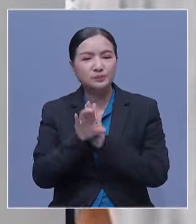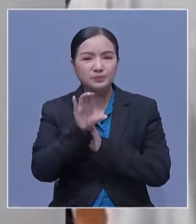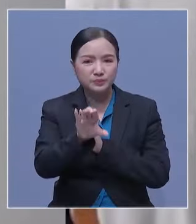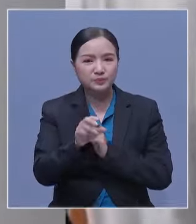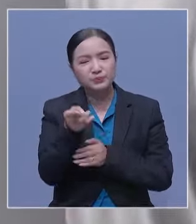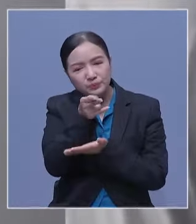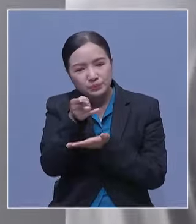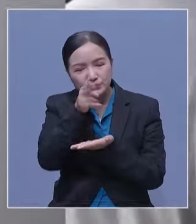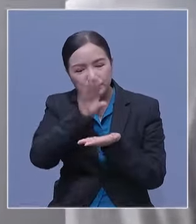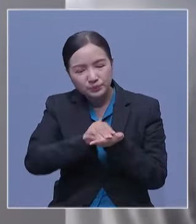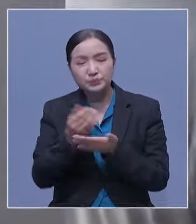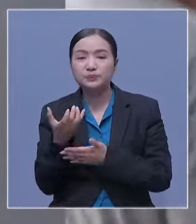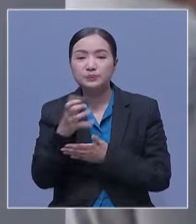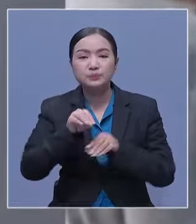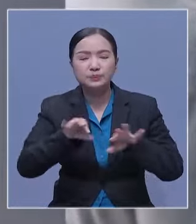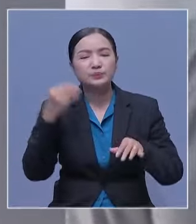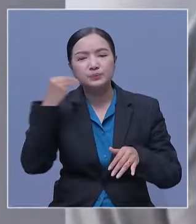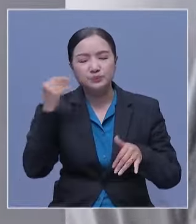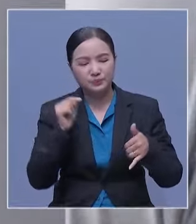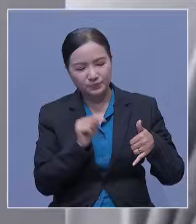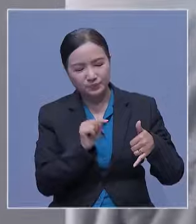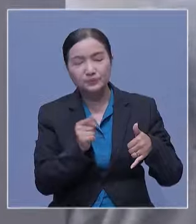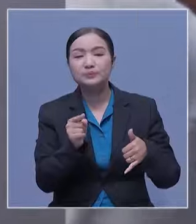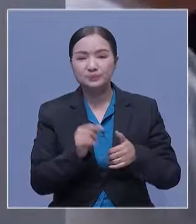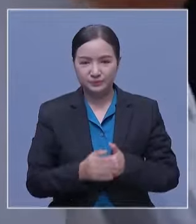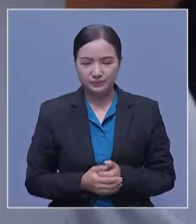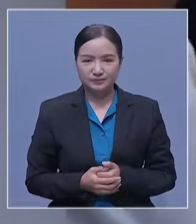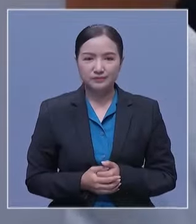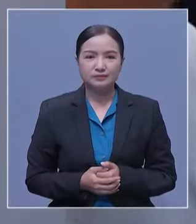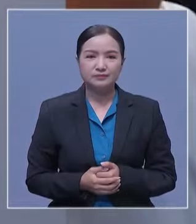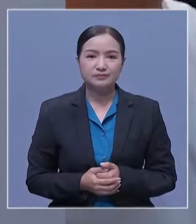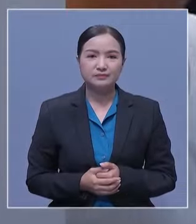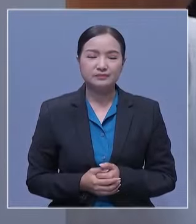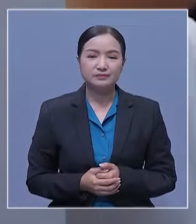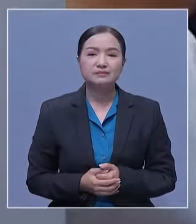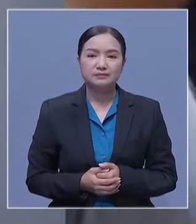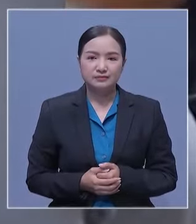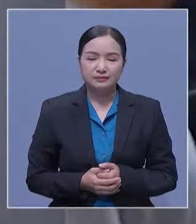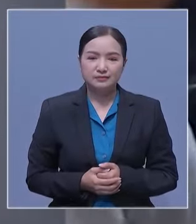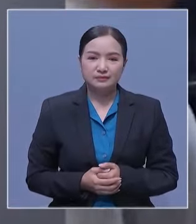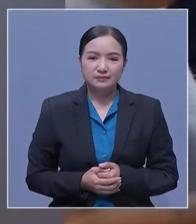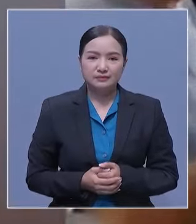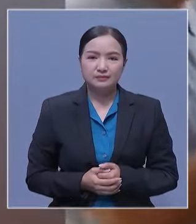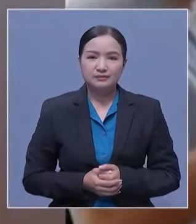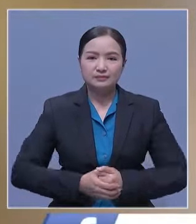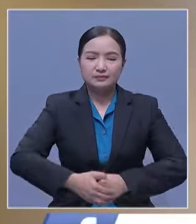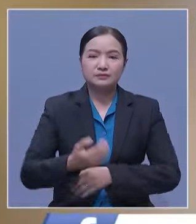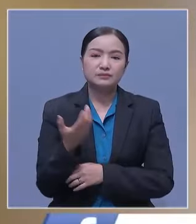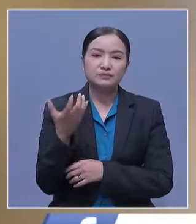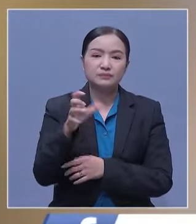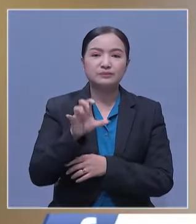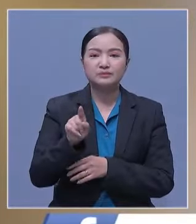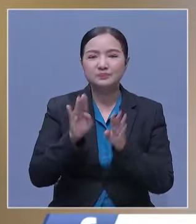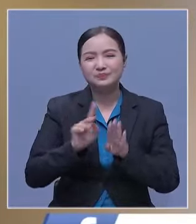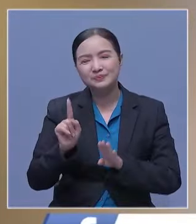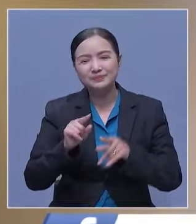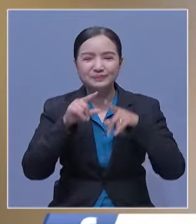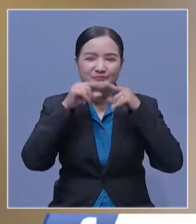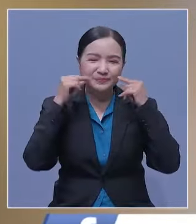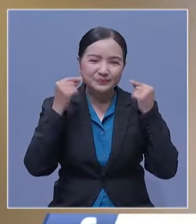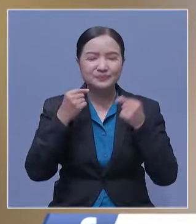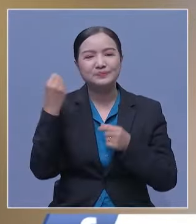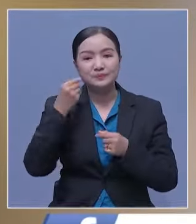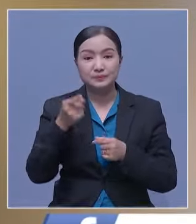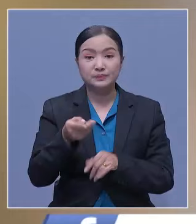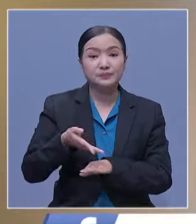างของลุงตู่อยู่บ่อยๆนะคะก็จะสังเกตได้ว่าแทบจะทุกโพสต์นะจะเป็นอากัปกิริยาแบบเนี้ยยิ้มย้ำแจ่มใส